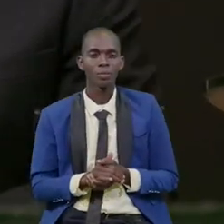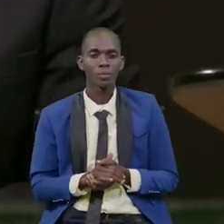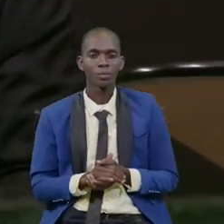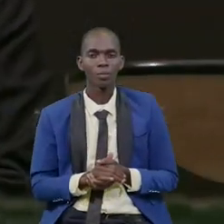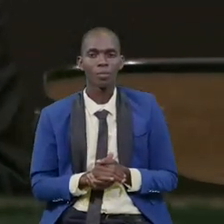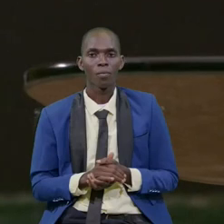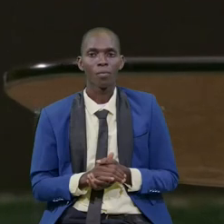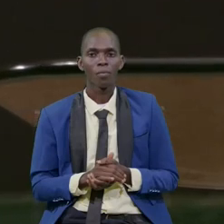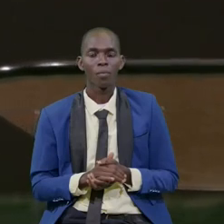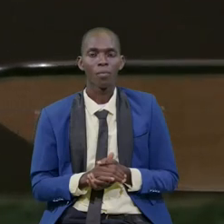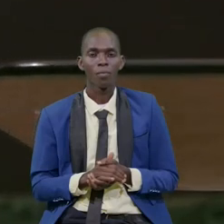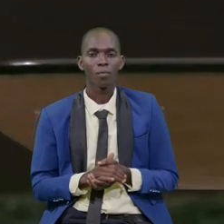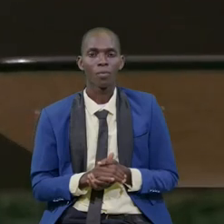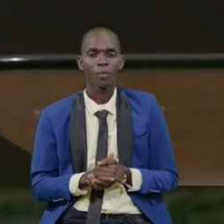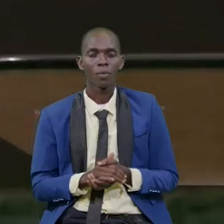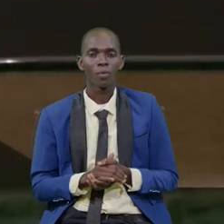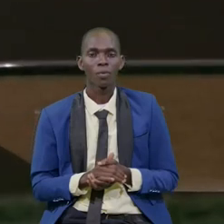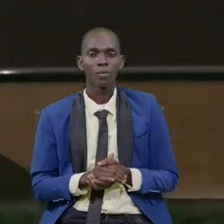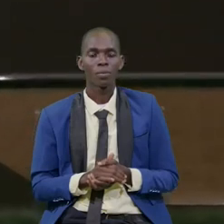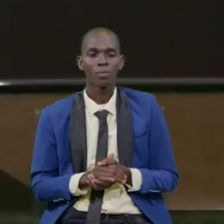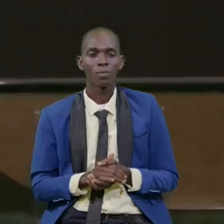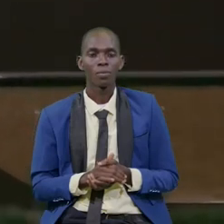avec le mal.